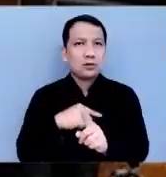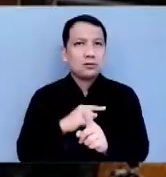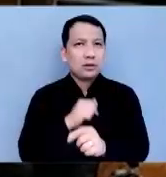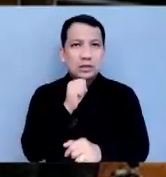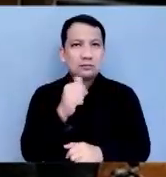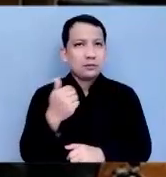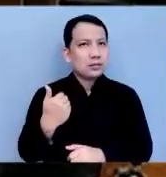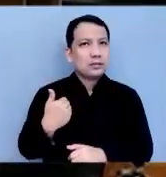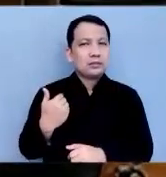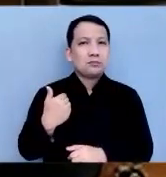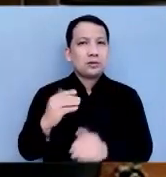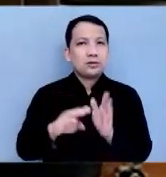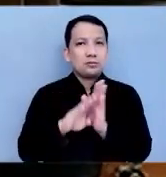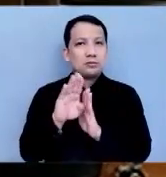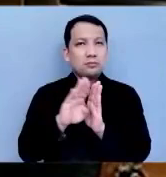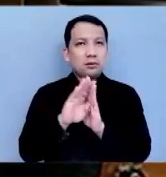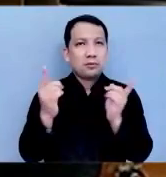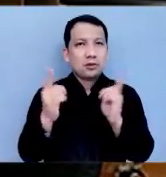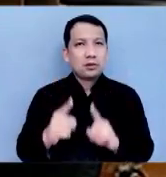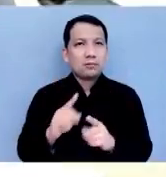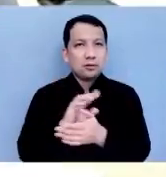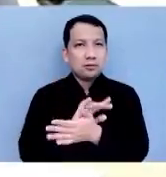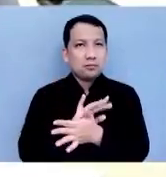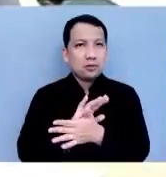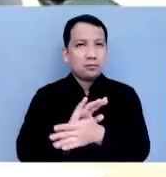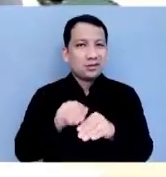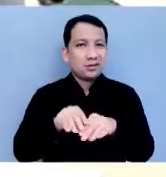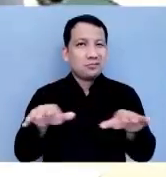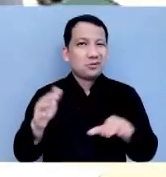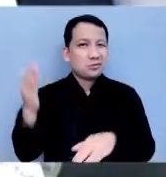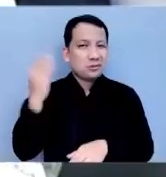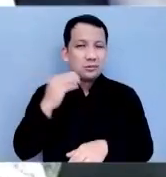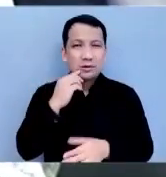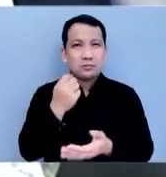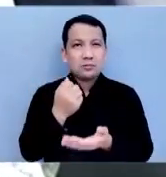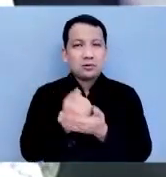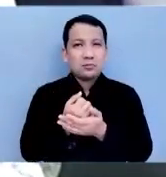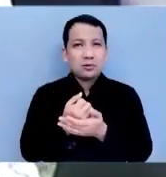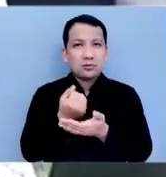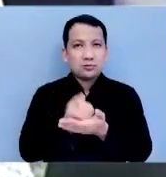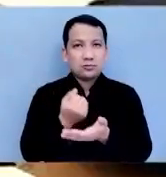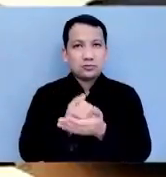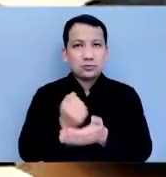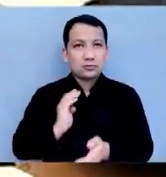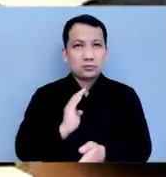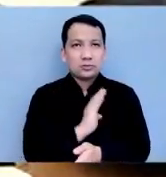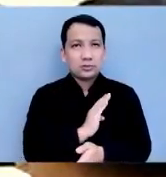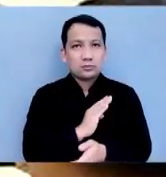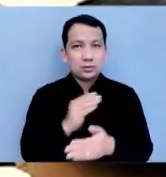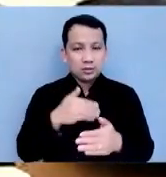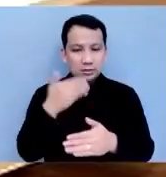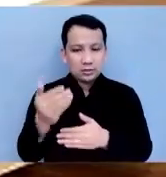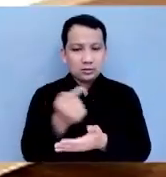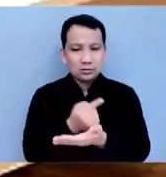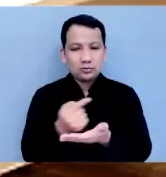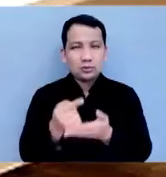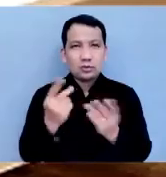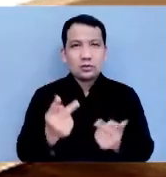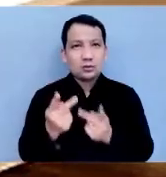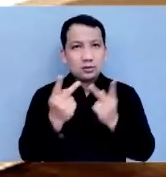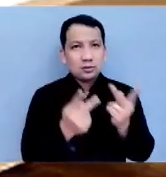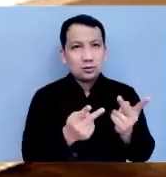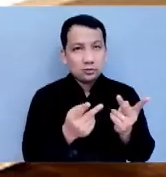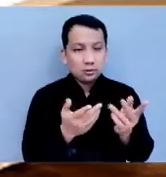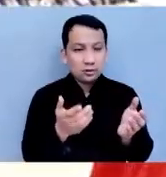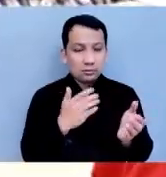pa sila tuluyang nakaaahon sa epekto ng pandemya. Ayon sa Wage Board, sa susunod na linggo ang deliberation sa mga petisyon para sa taas